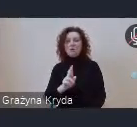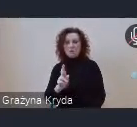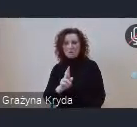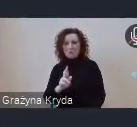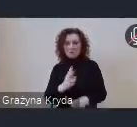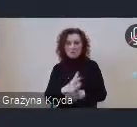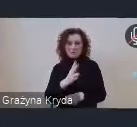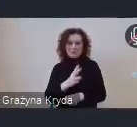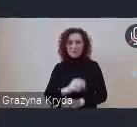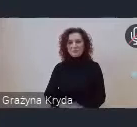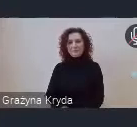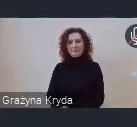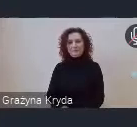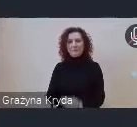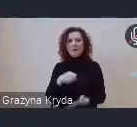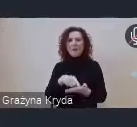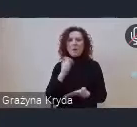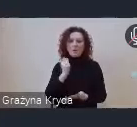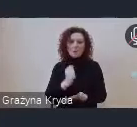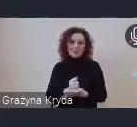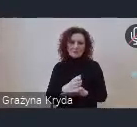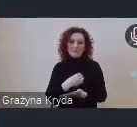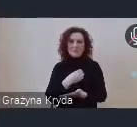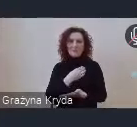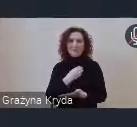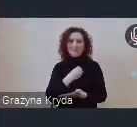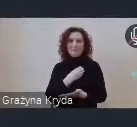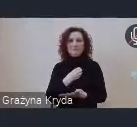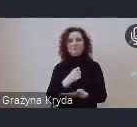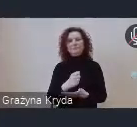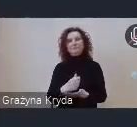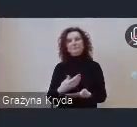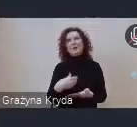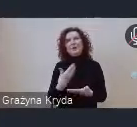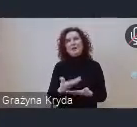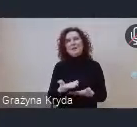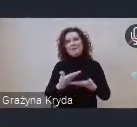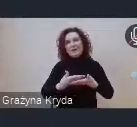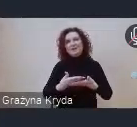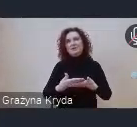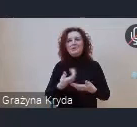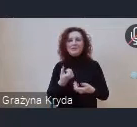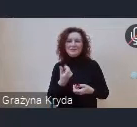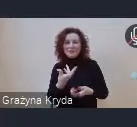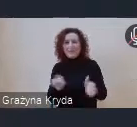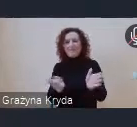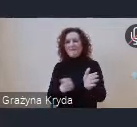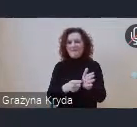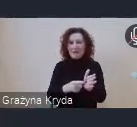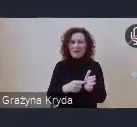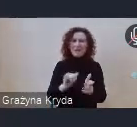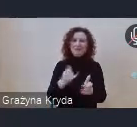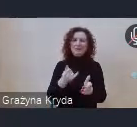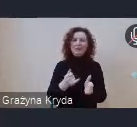oczywiście ustawa nałożyła też jakby rzecz Takich kilka wymagań które was zupełnie dotyczą Jak przygotowanie planu działań czy